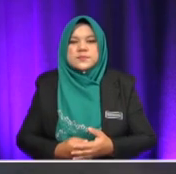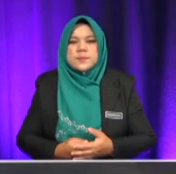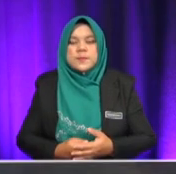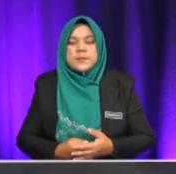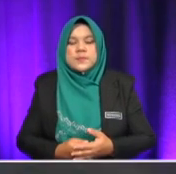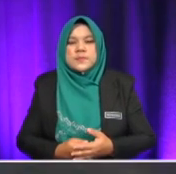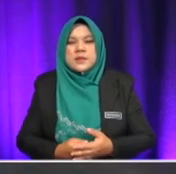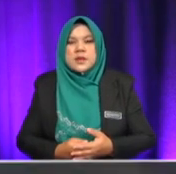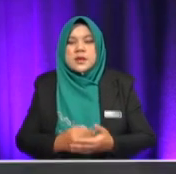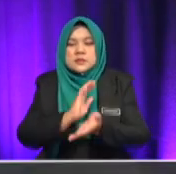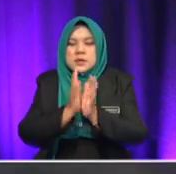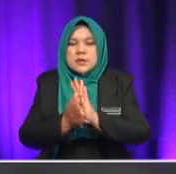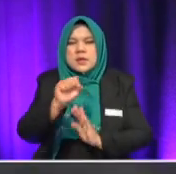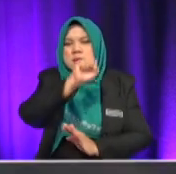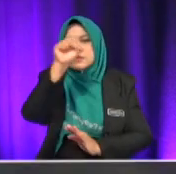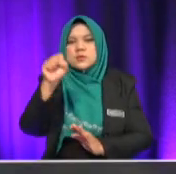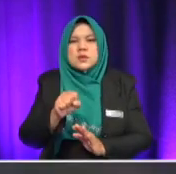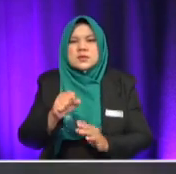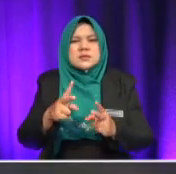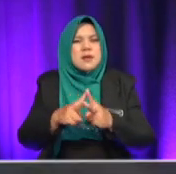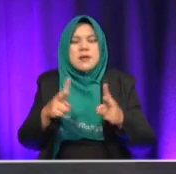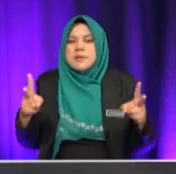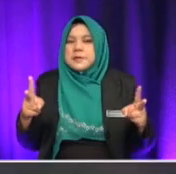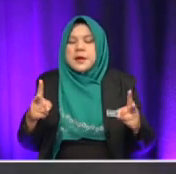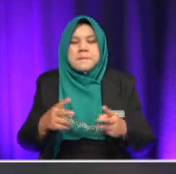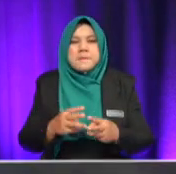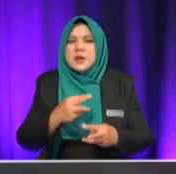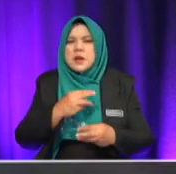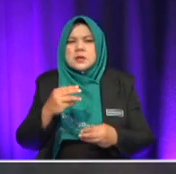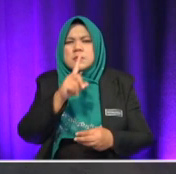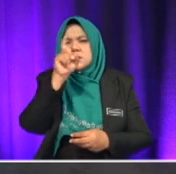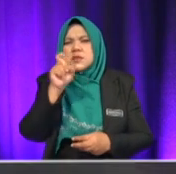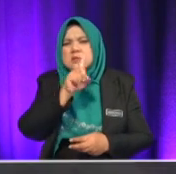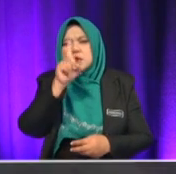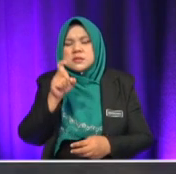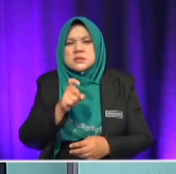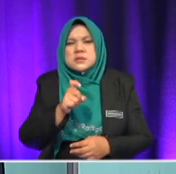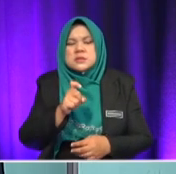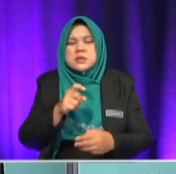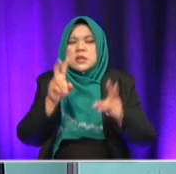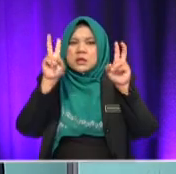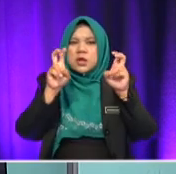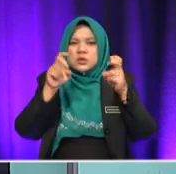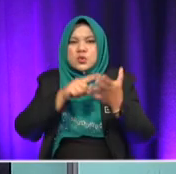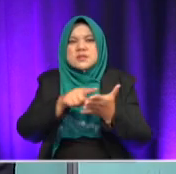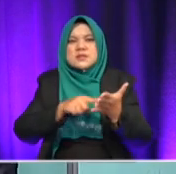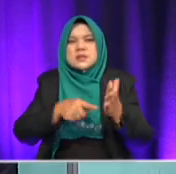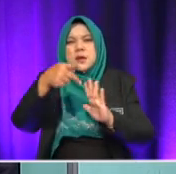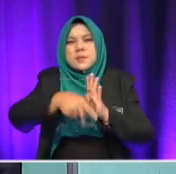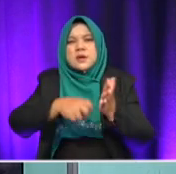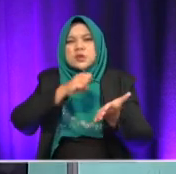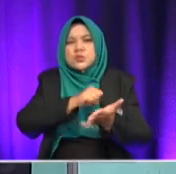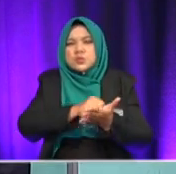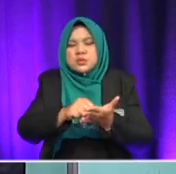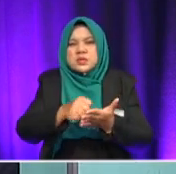jadi sangat menarik ramai yang mungkin bertanya-tanya tajuk zakat penyuci harta